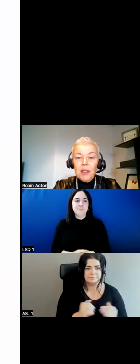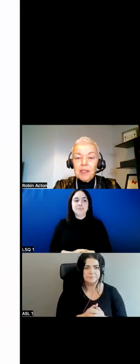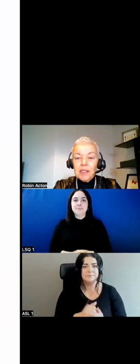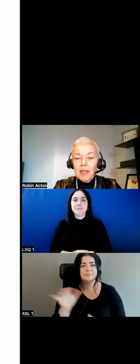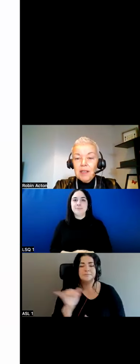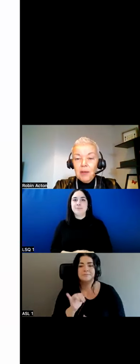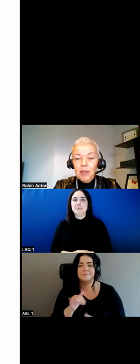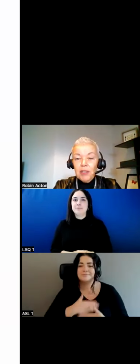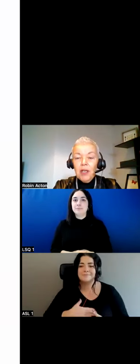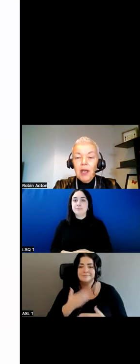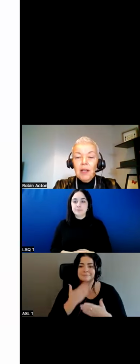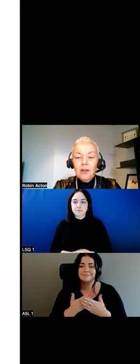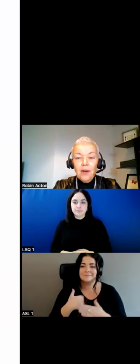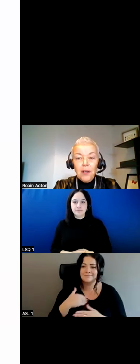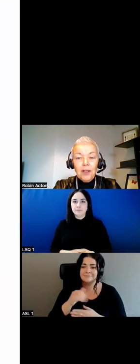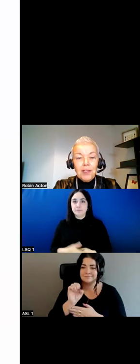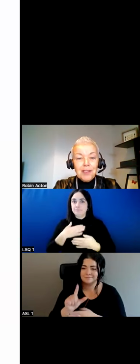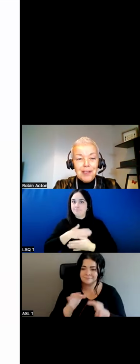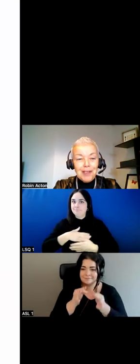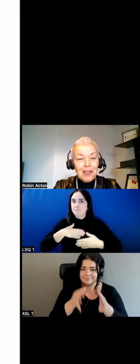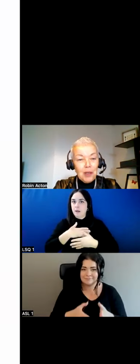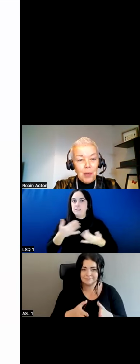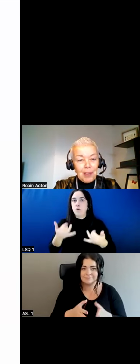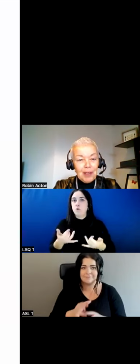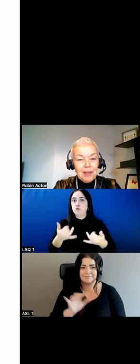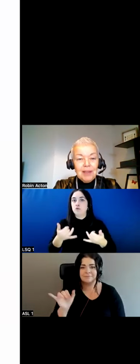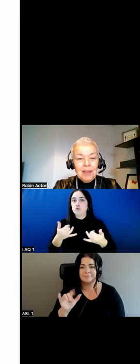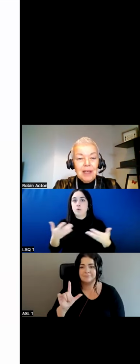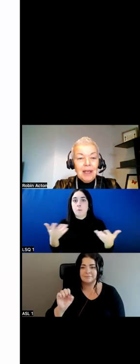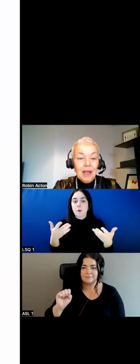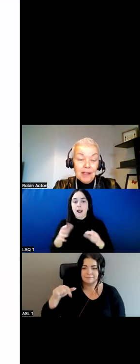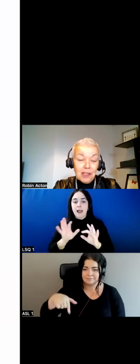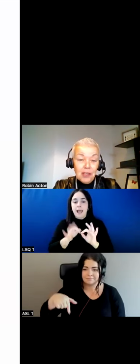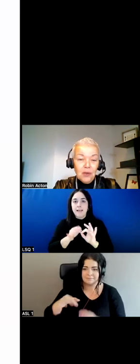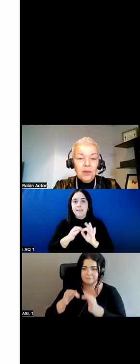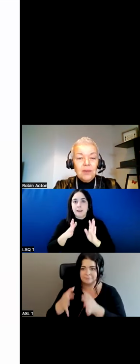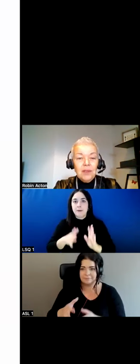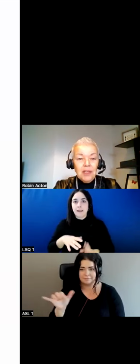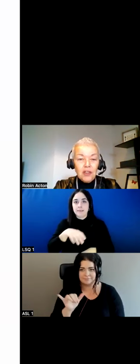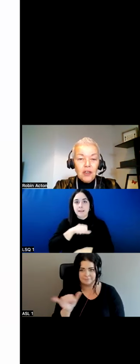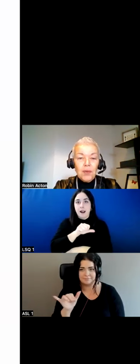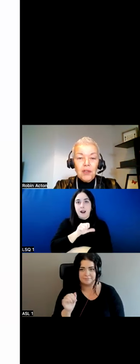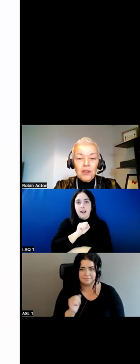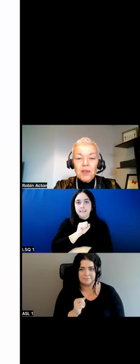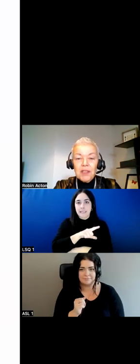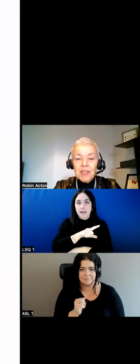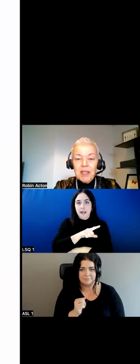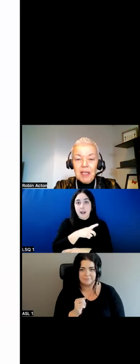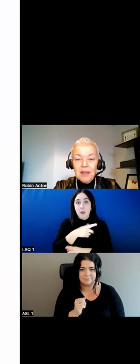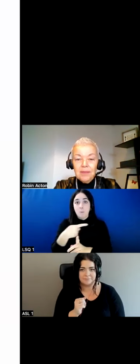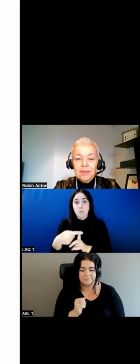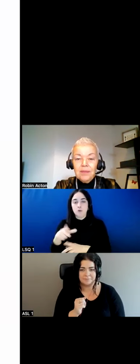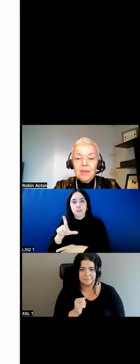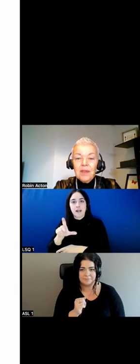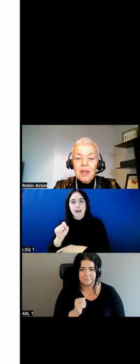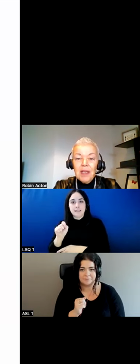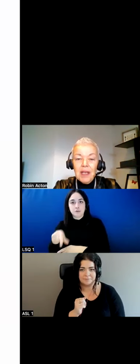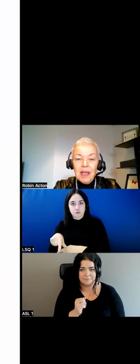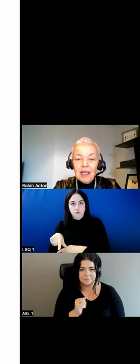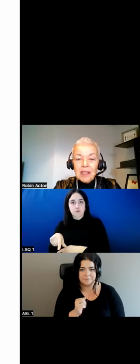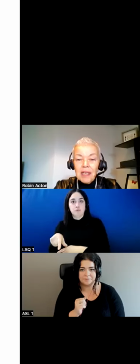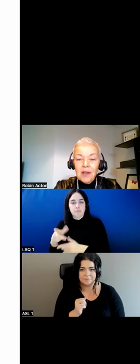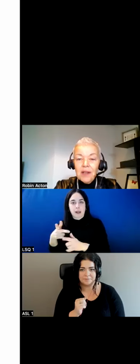Nous avons aussi le plaisir d'accueillir aujourd'hui des interprètes en American Sign Language et en langue des signes du Québec.